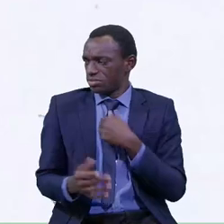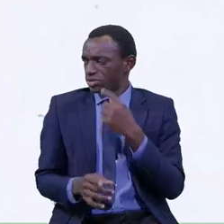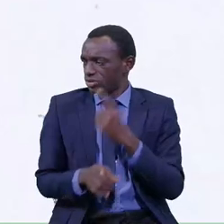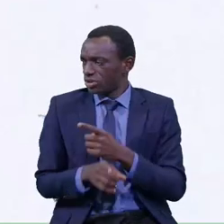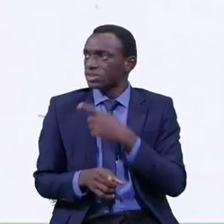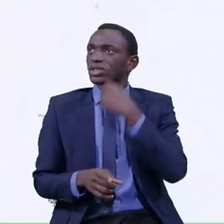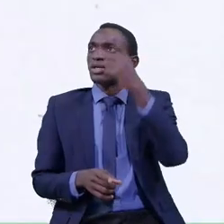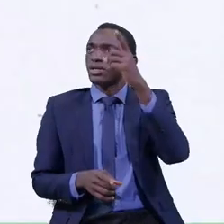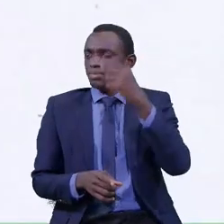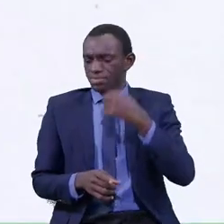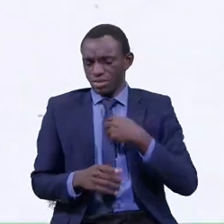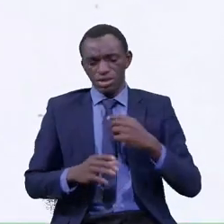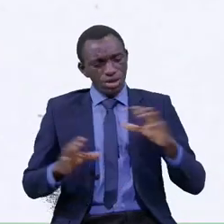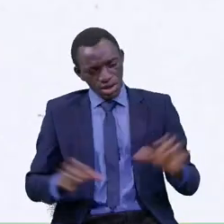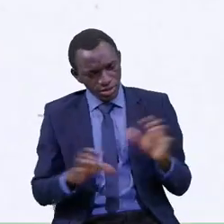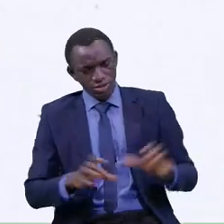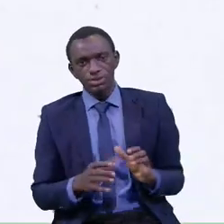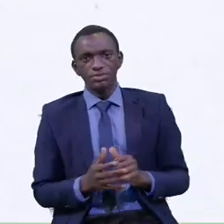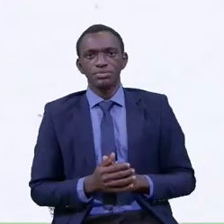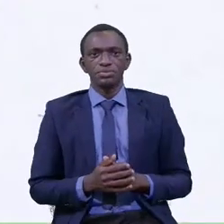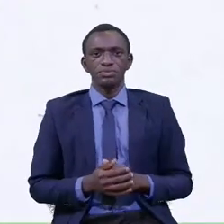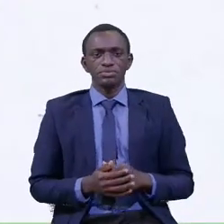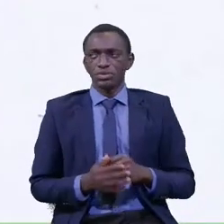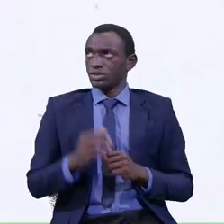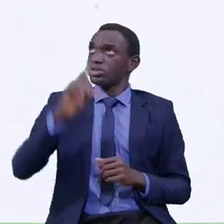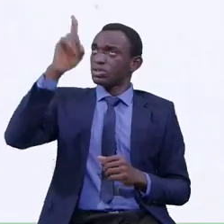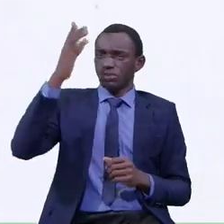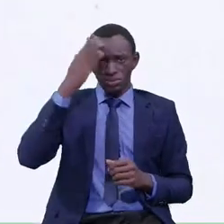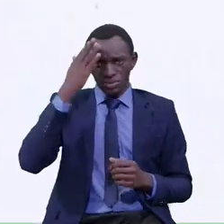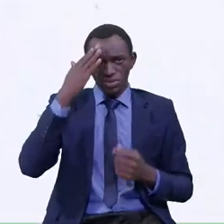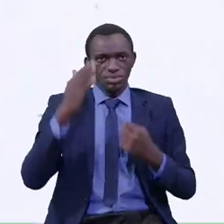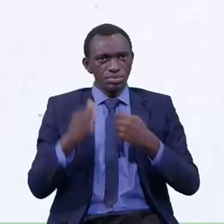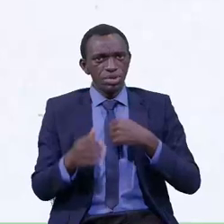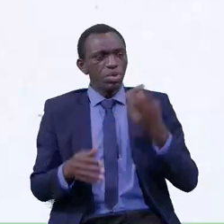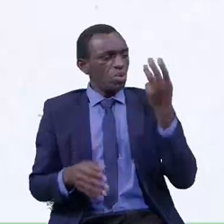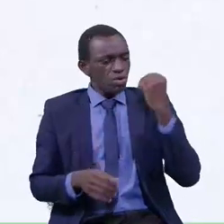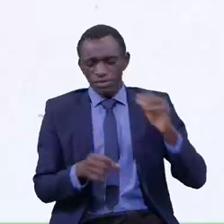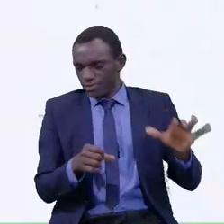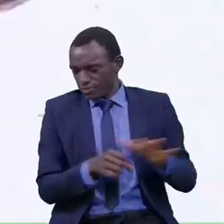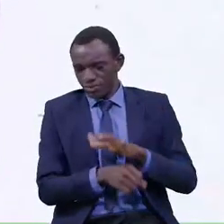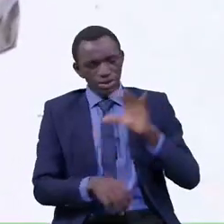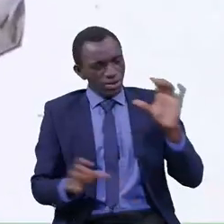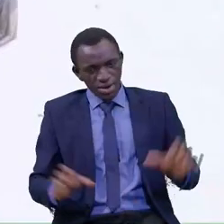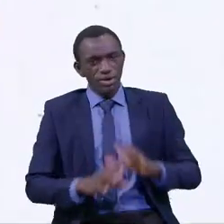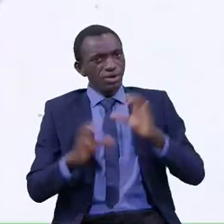sait que j'étais actif. Il sait que j'étais proactif. Il sait